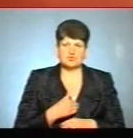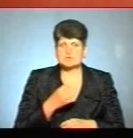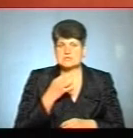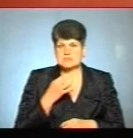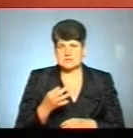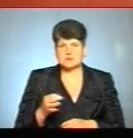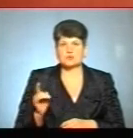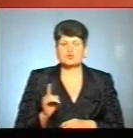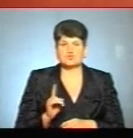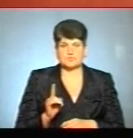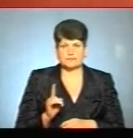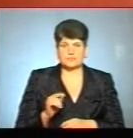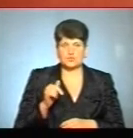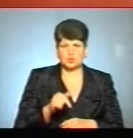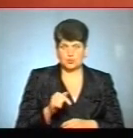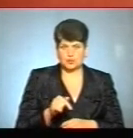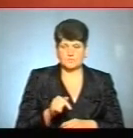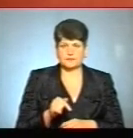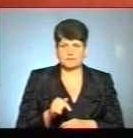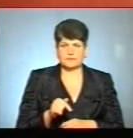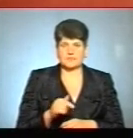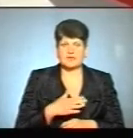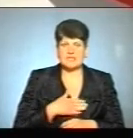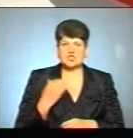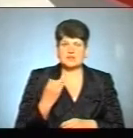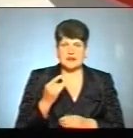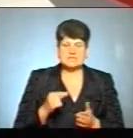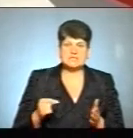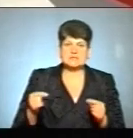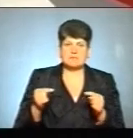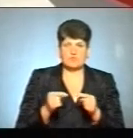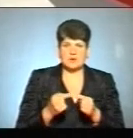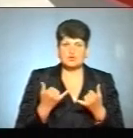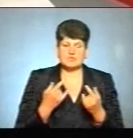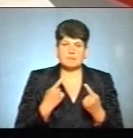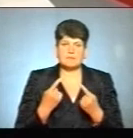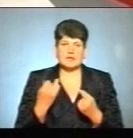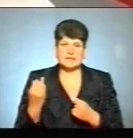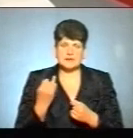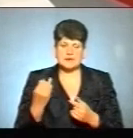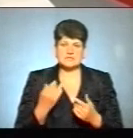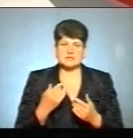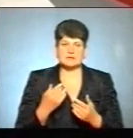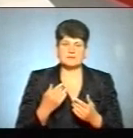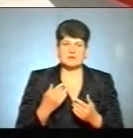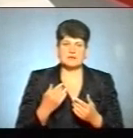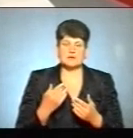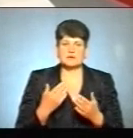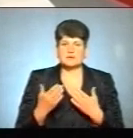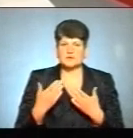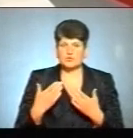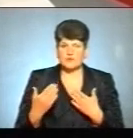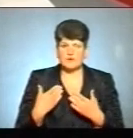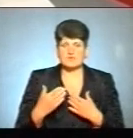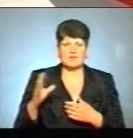що тут наші інтереси співпали. Сьогодні при спілкуванні з представниками всіх конфесій, які